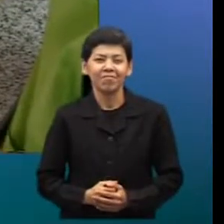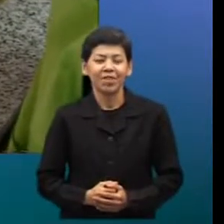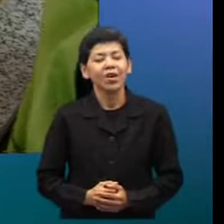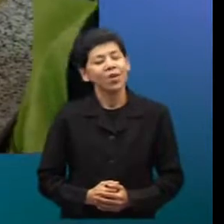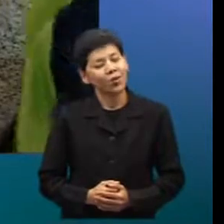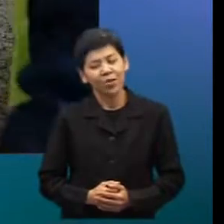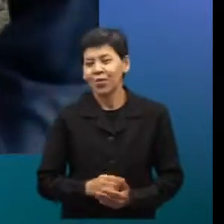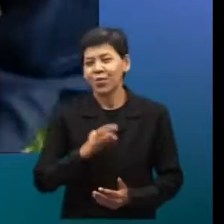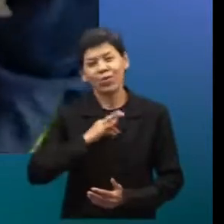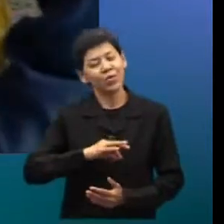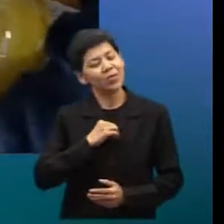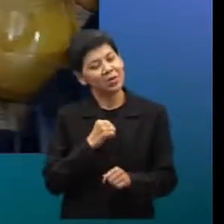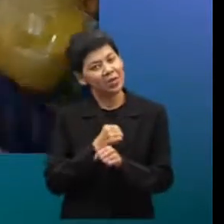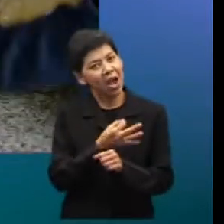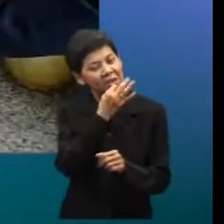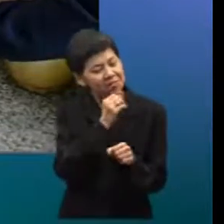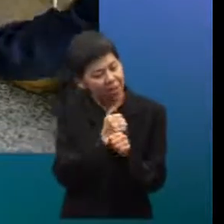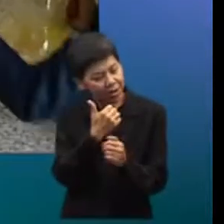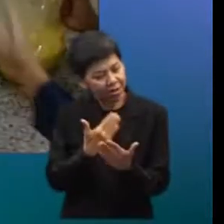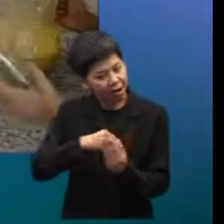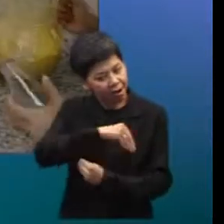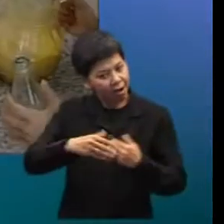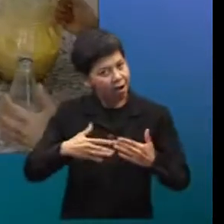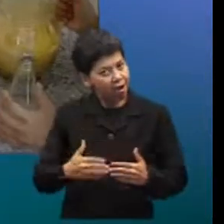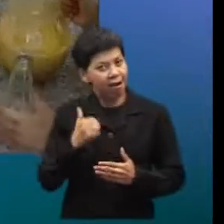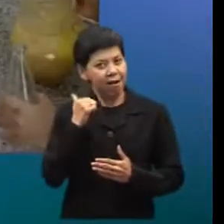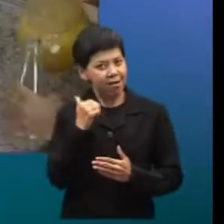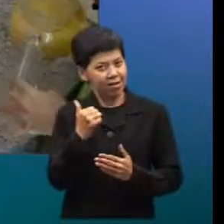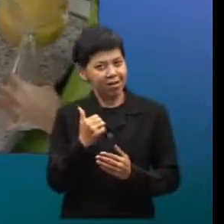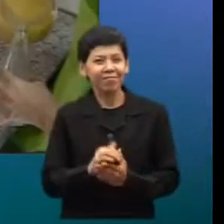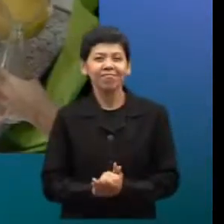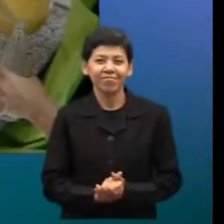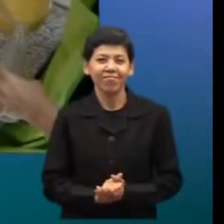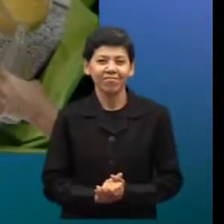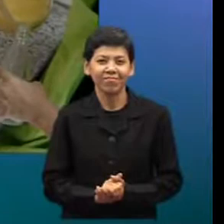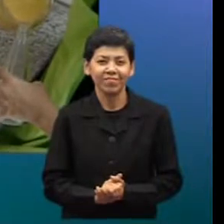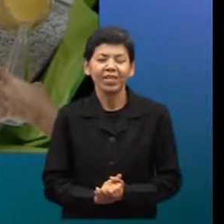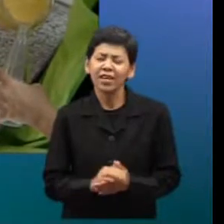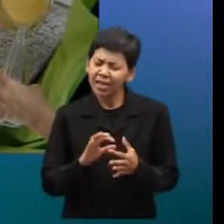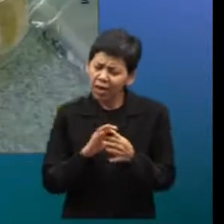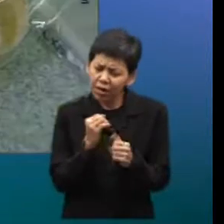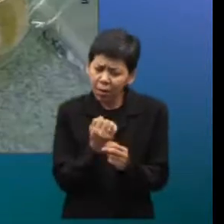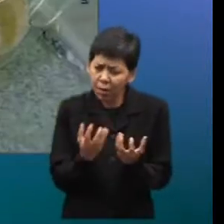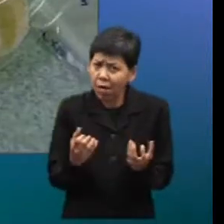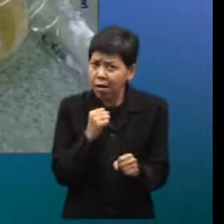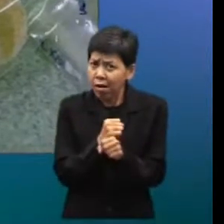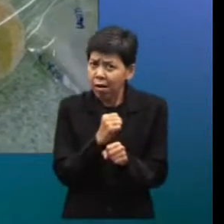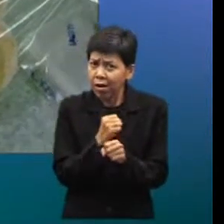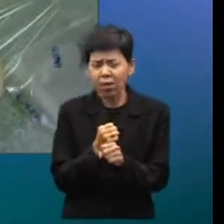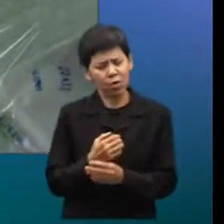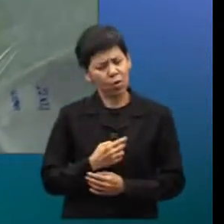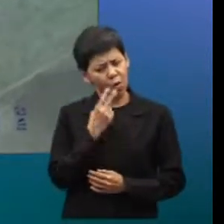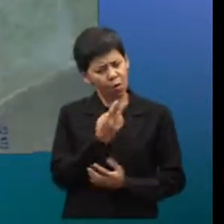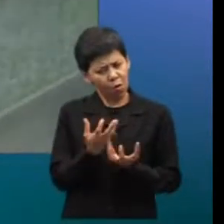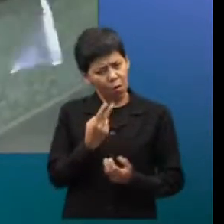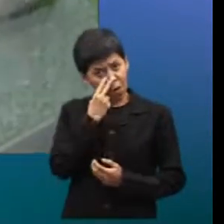เป็นไงครับสร้างทั้งงานและเงินอย่างที่ผมพูดไม่ผิดเลยใช่ไหมครับแต่กว่าจะมาเป็นผลิตภัณฑ์ที่มีรูปร่างหน้า